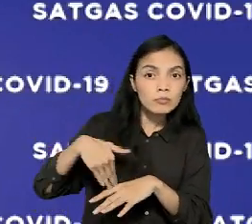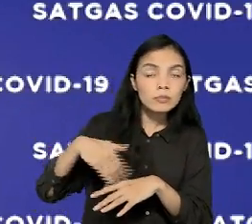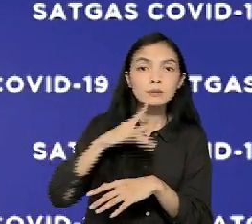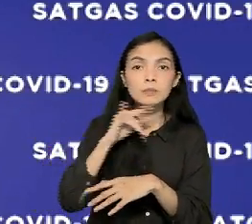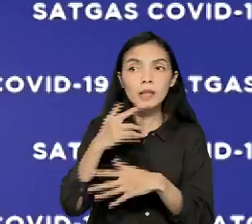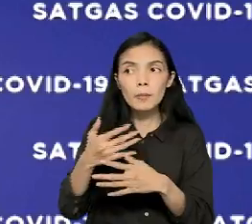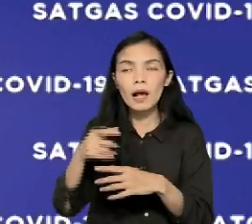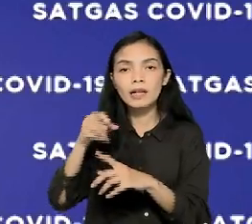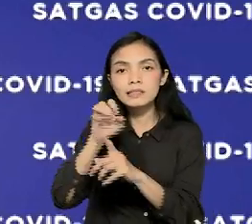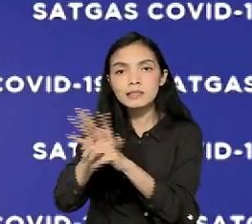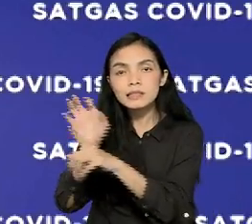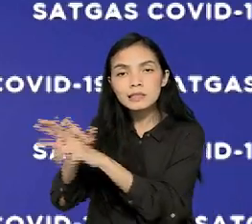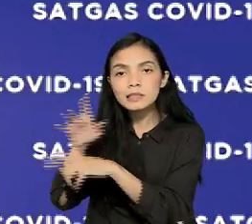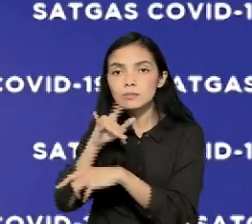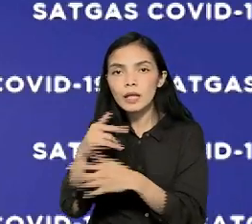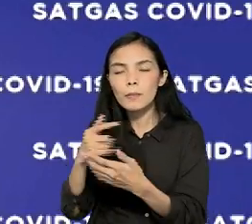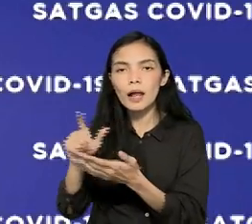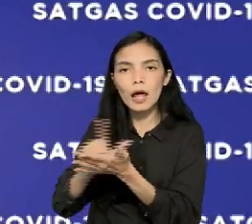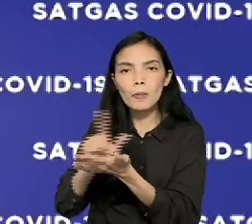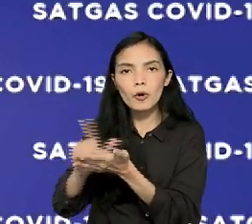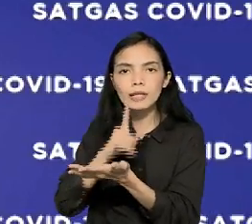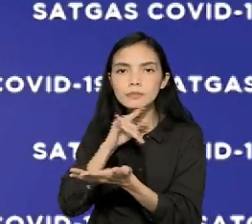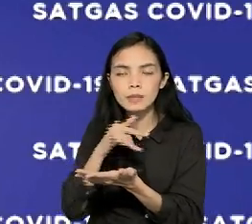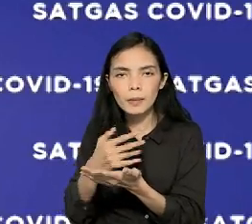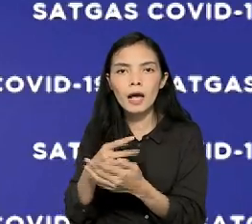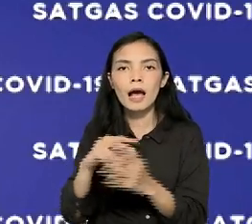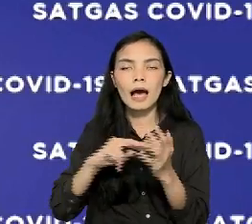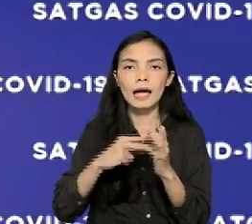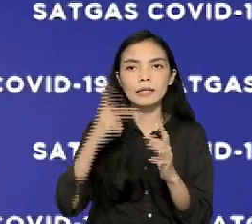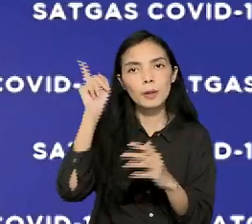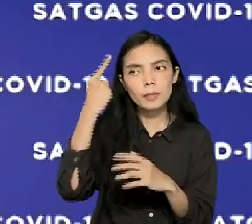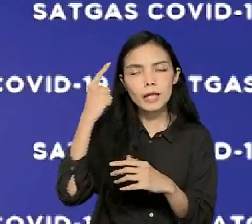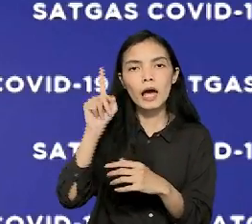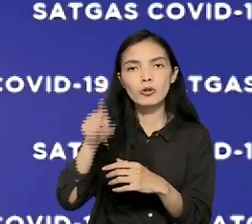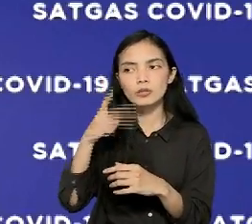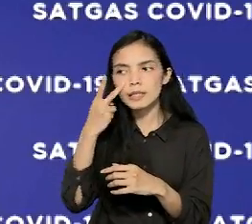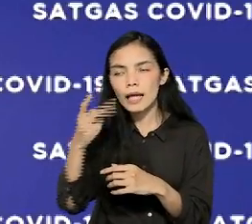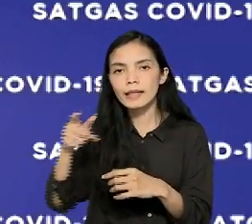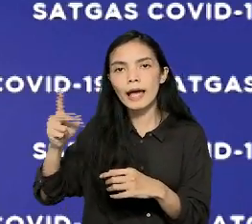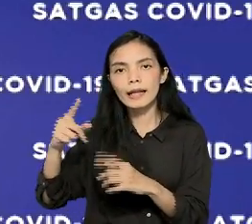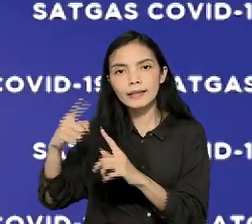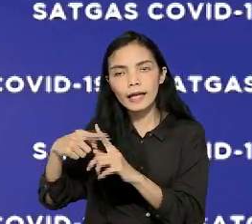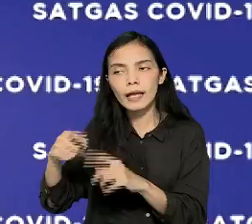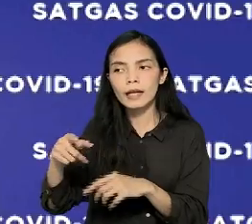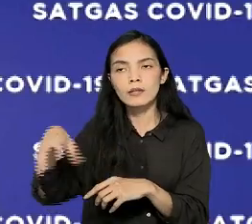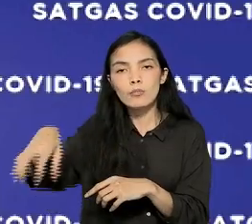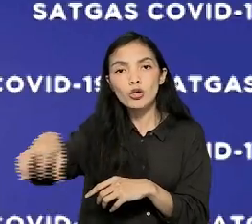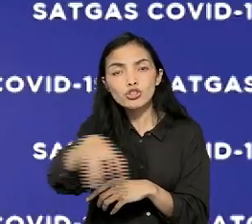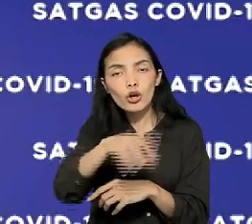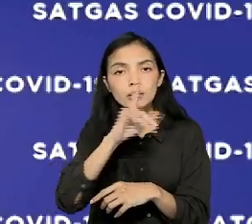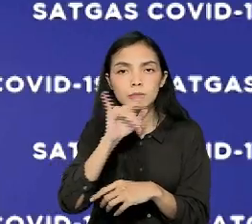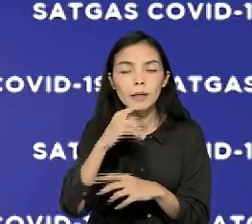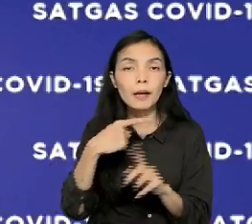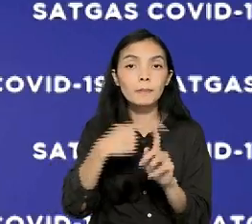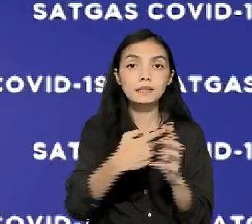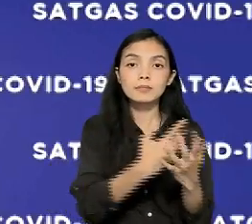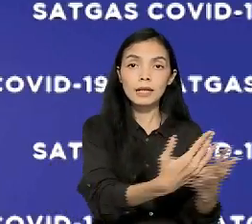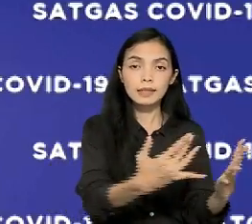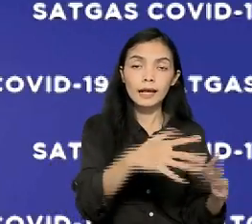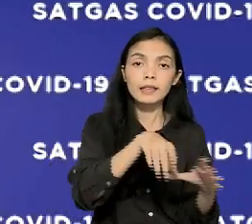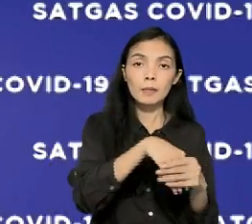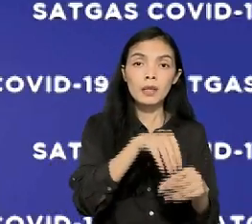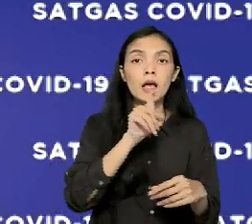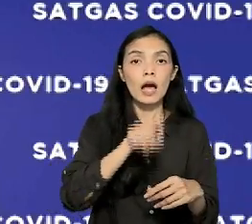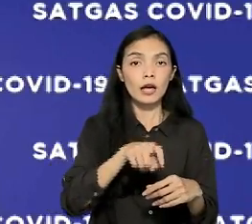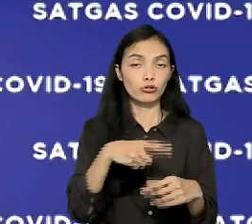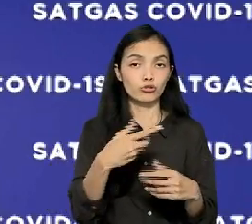daerah mengevaluasi kinerja posko di masing-masing desa dan kelurahan, dan masyarakat pun perlu ikut